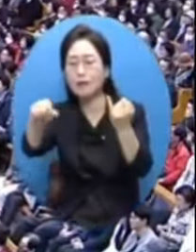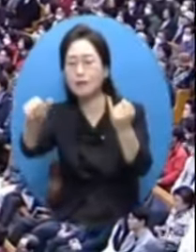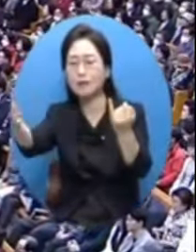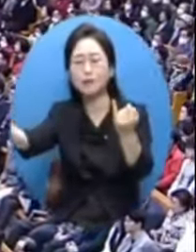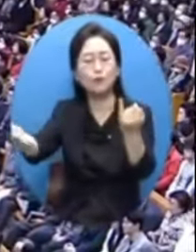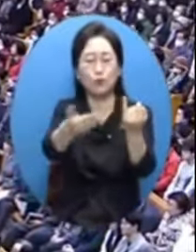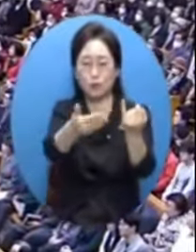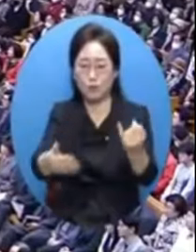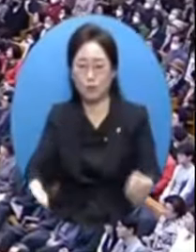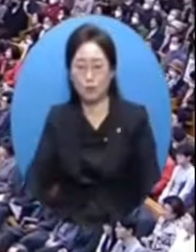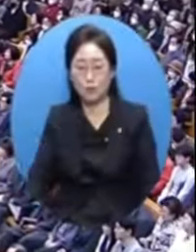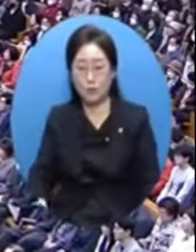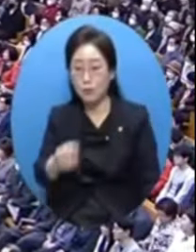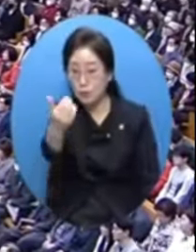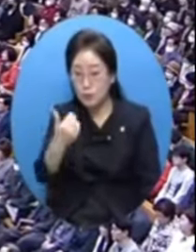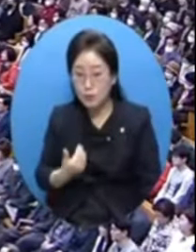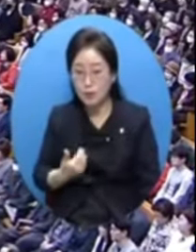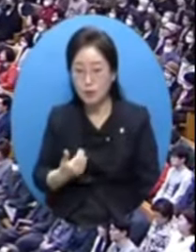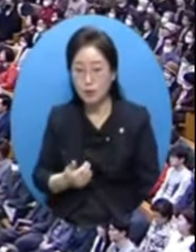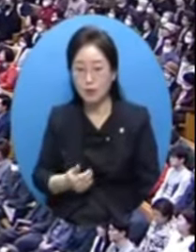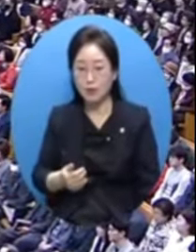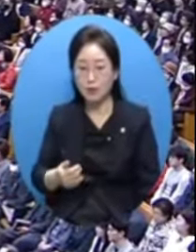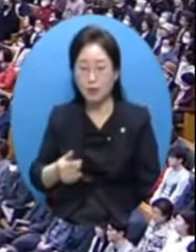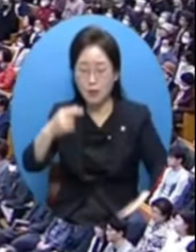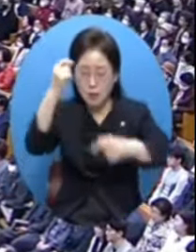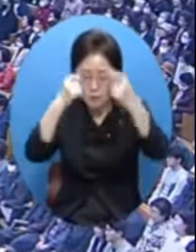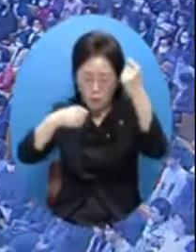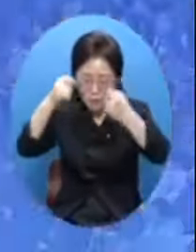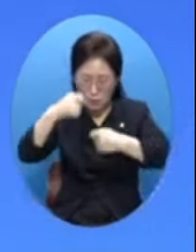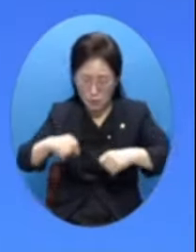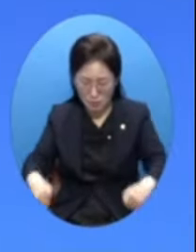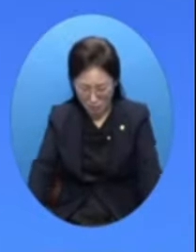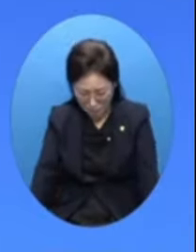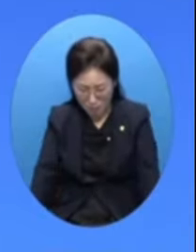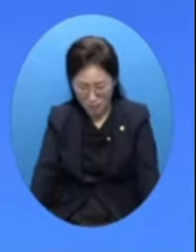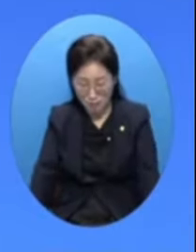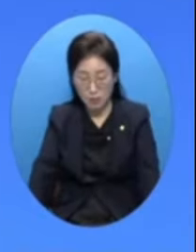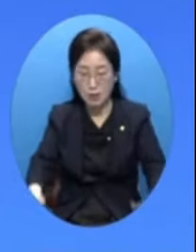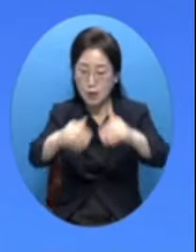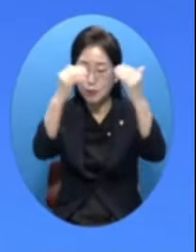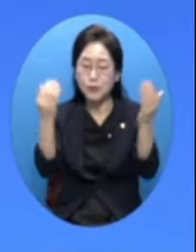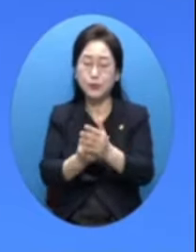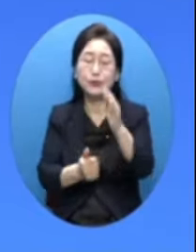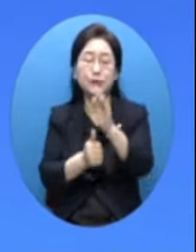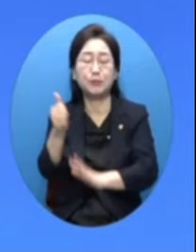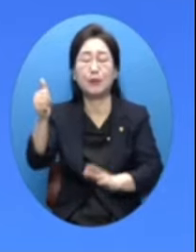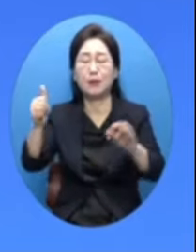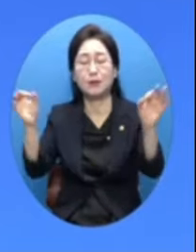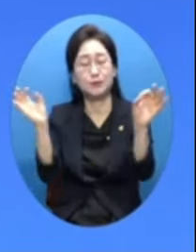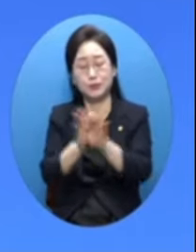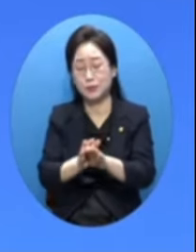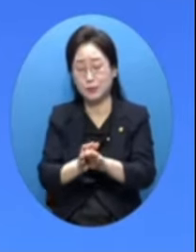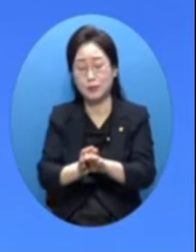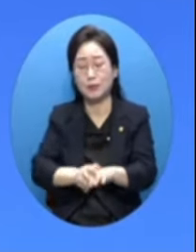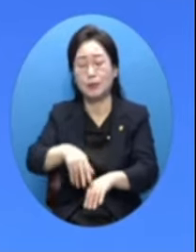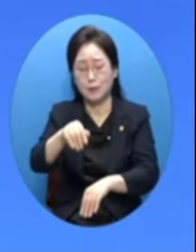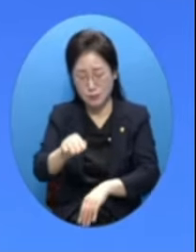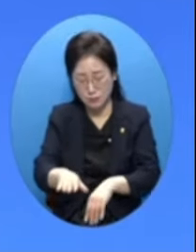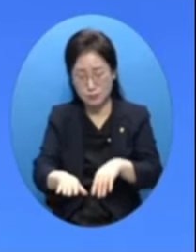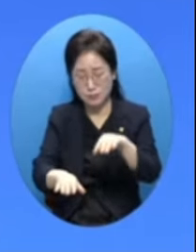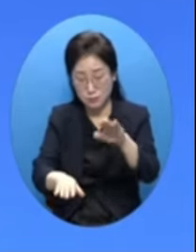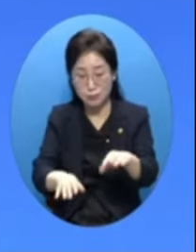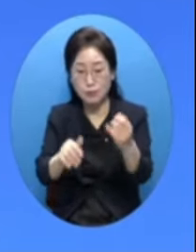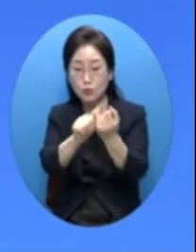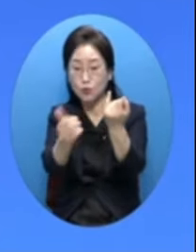조금 전까지 통곡하고 울며 어깨를 척 늘어뜨리고 모든 희망을 잃고 힘없이 발걸음을 옮기던